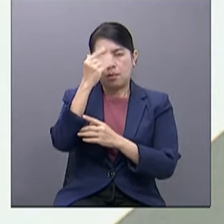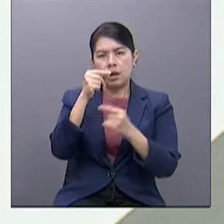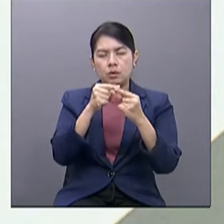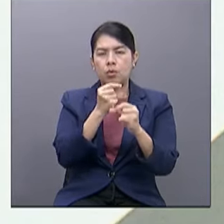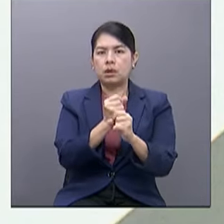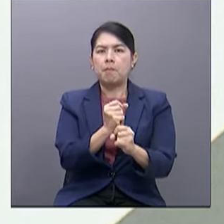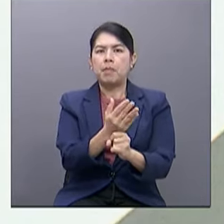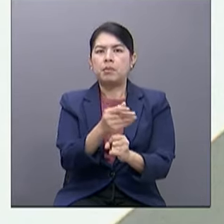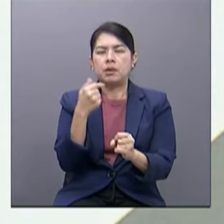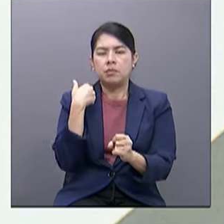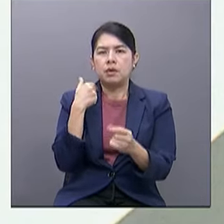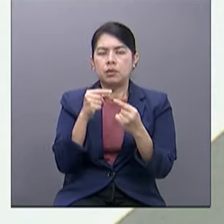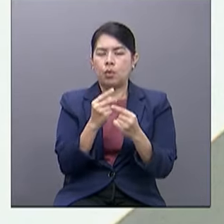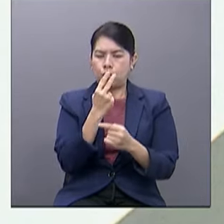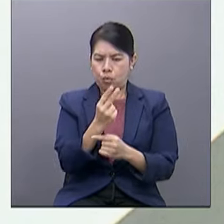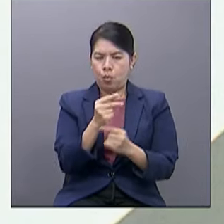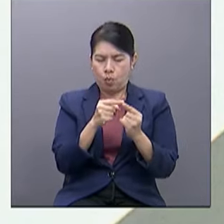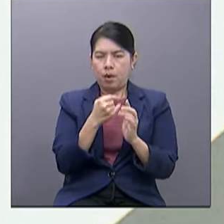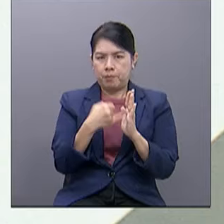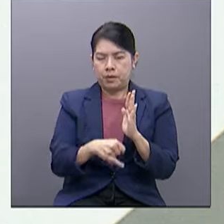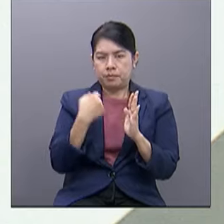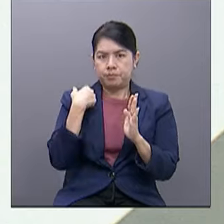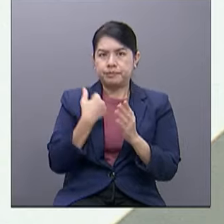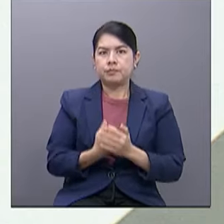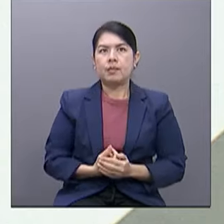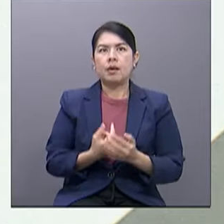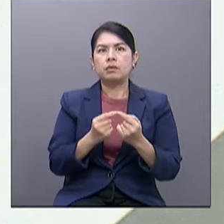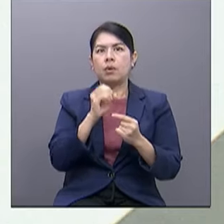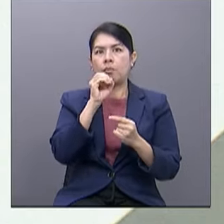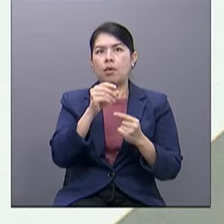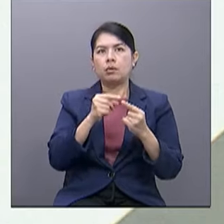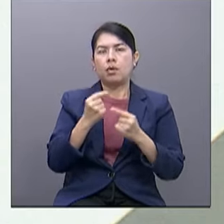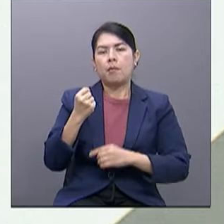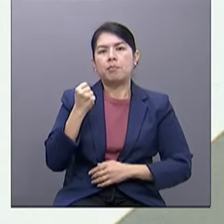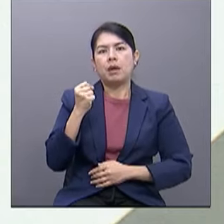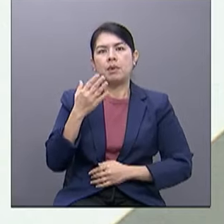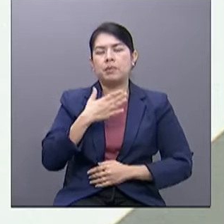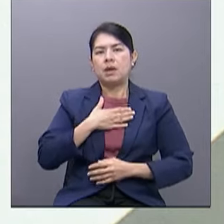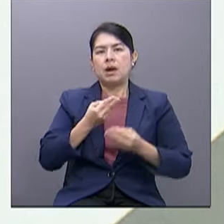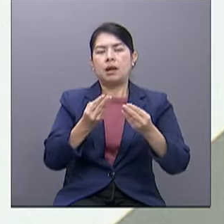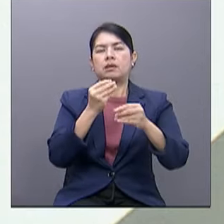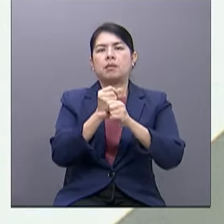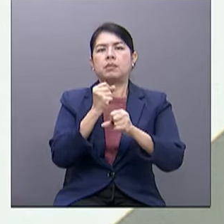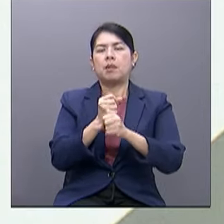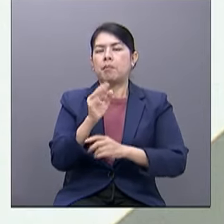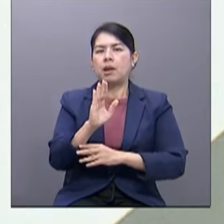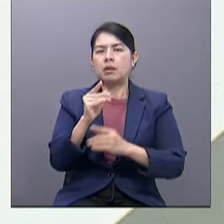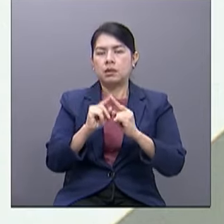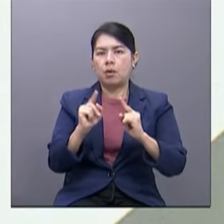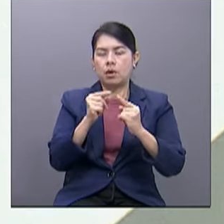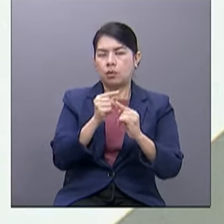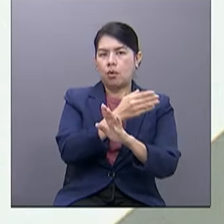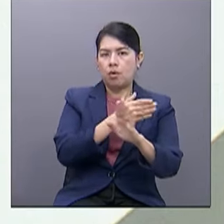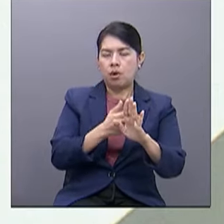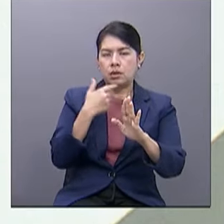ที่เป็นความผิดซึ่งหน้าค่ะโดยระบุว่าไม่ได้มีอำนาจในการอนุญาตให้ทำโพงพางต่อได้และที่ผ่านมาพยายามจ